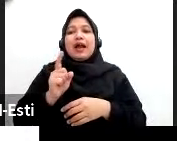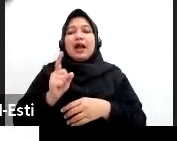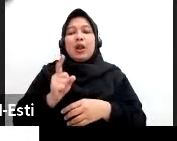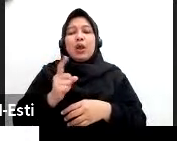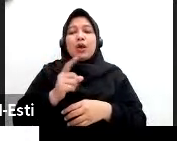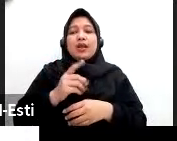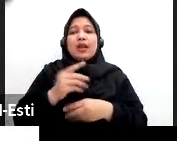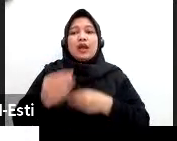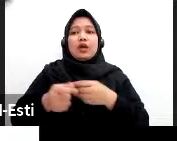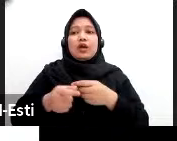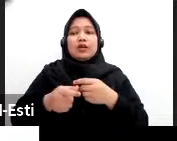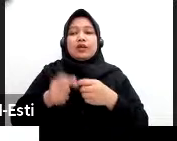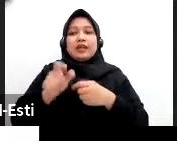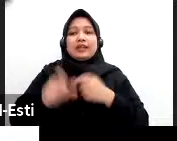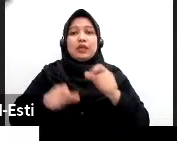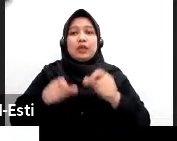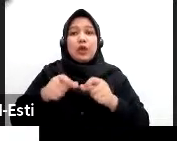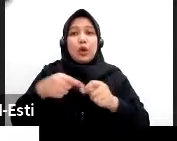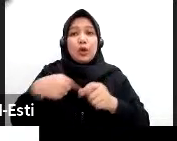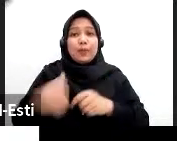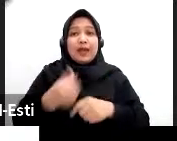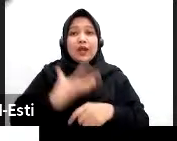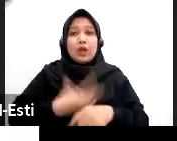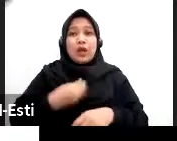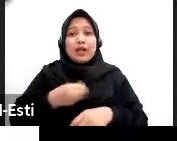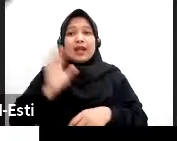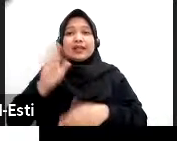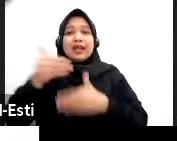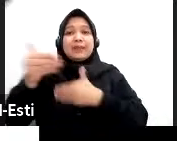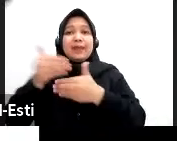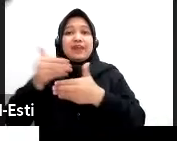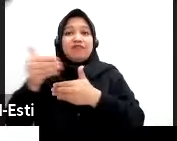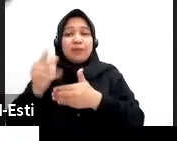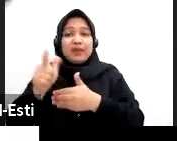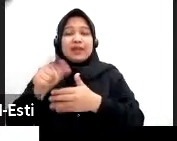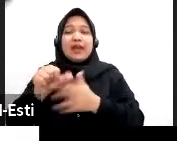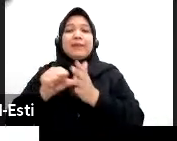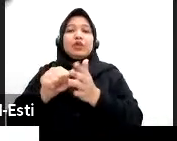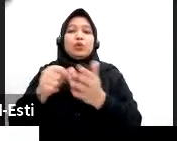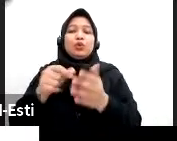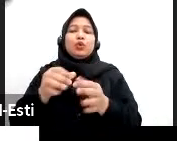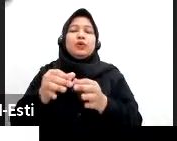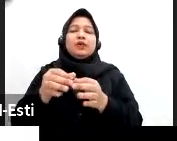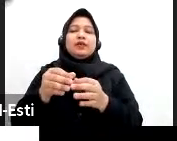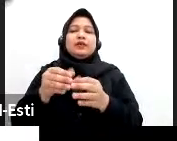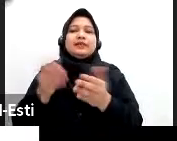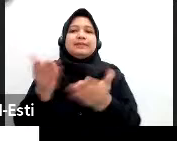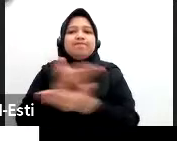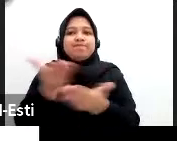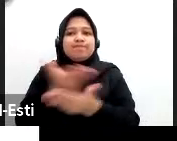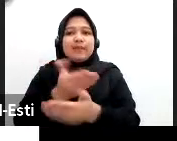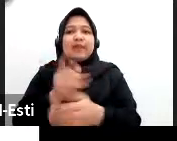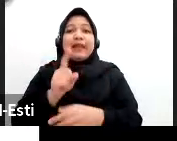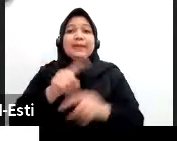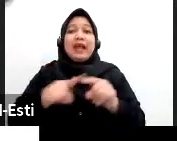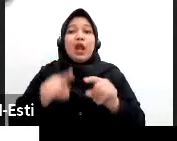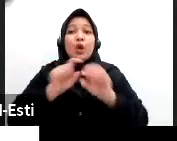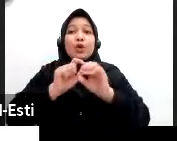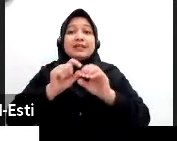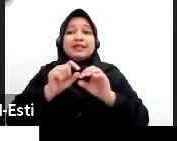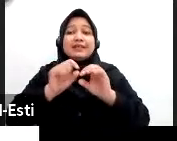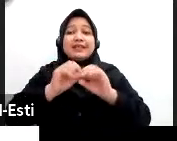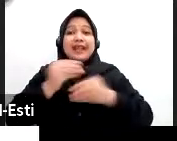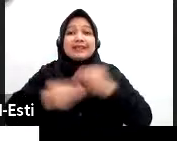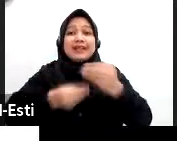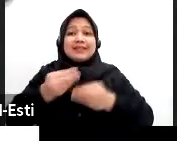yaitu juga biasa di pasti tahu oleh siswa tapi misalnya di iklan baris maka itu tidak terjadi ini enggak contoh terkait dengan